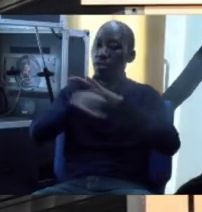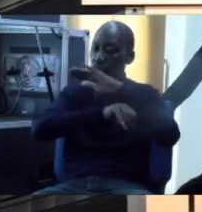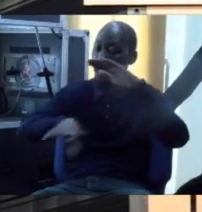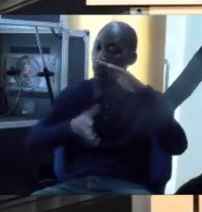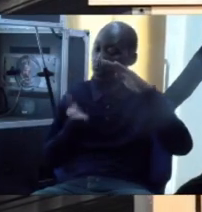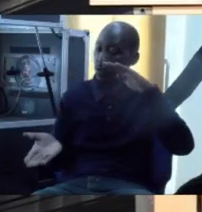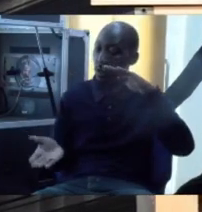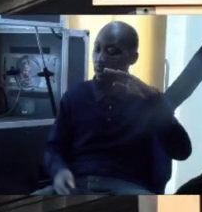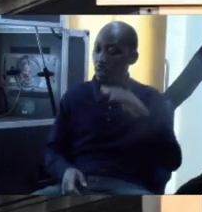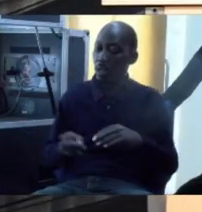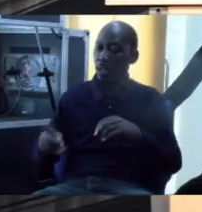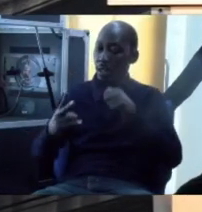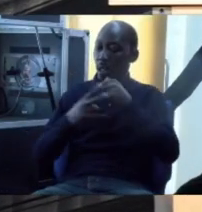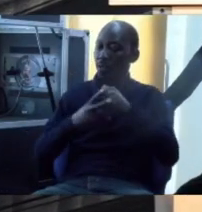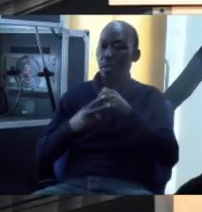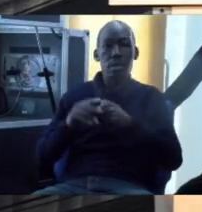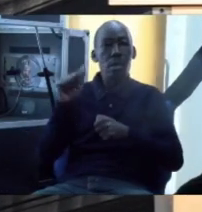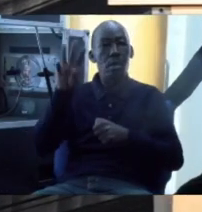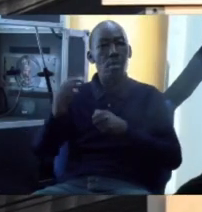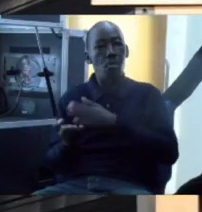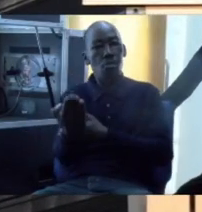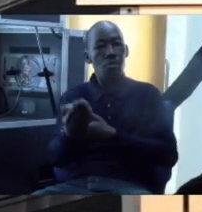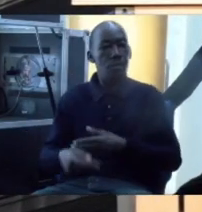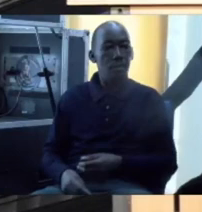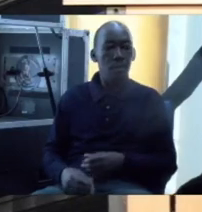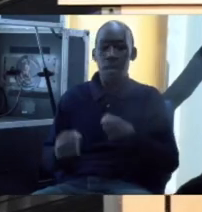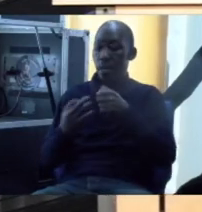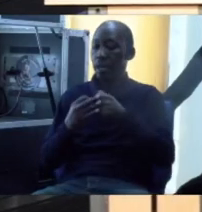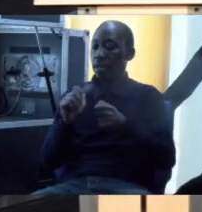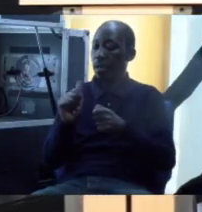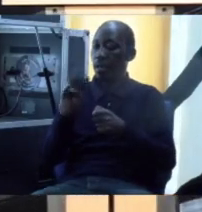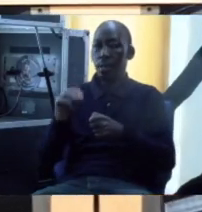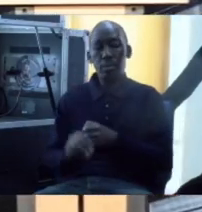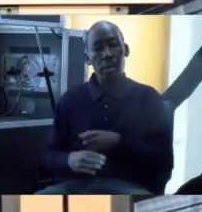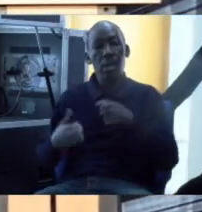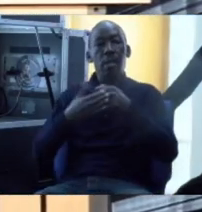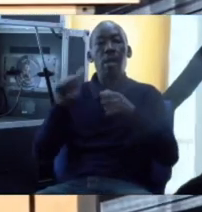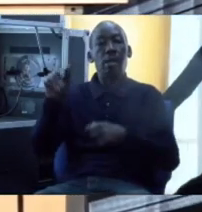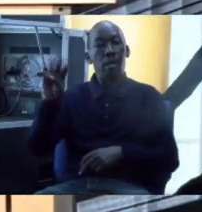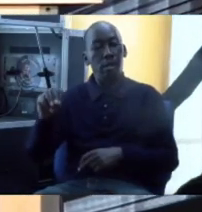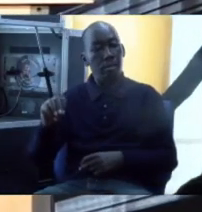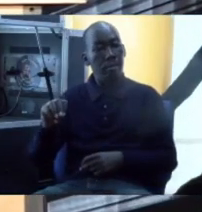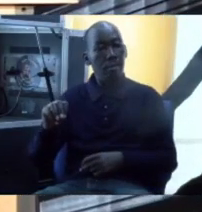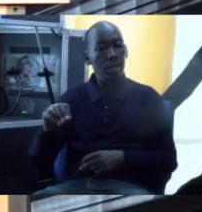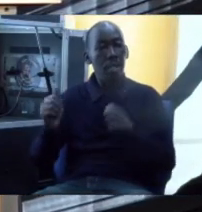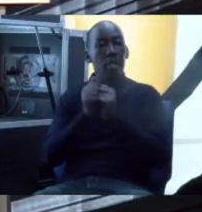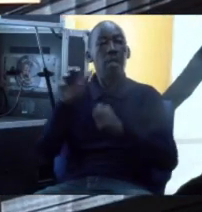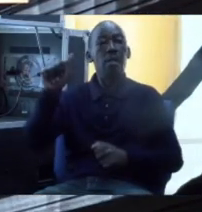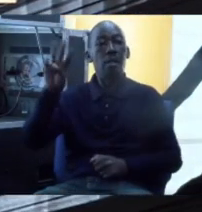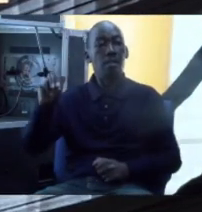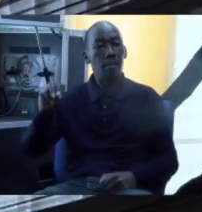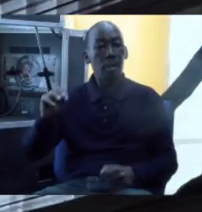kivuli kimefika hapa, it is 7 a.m. Hii ni saa moja asubuhi. 8 a.m. Saa mbili. 9 a.m. Saa tatu. 10 a.m. Saa